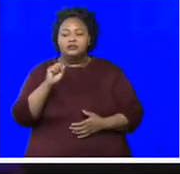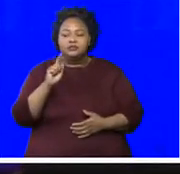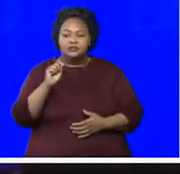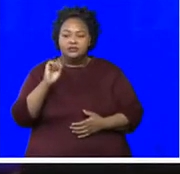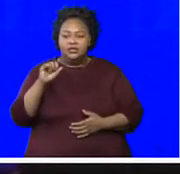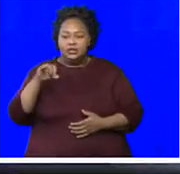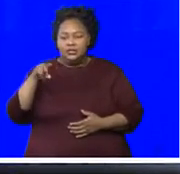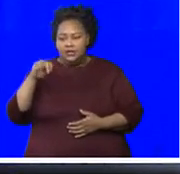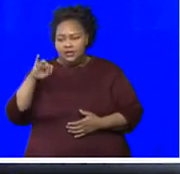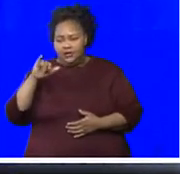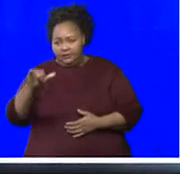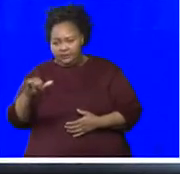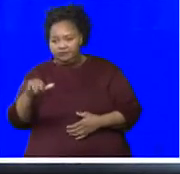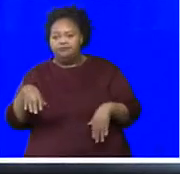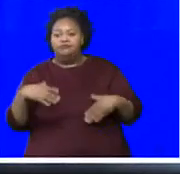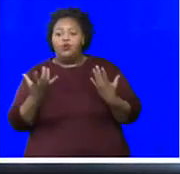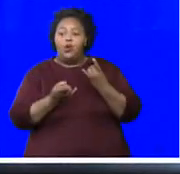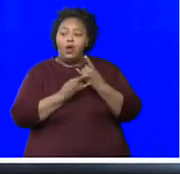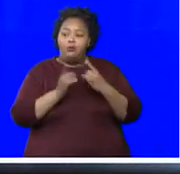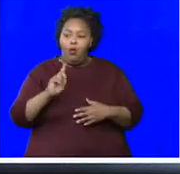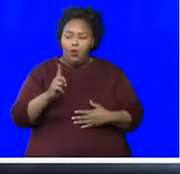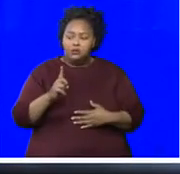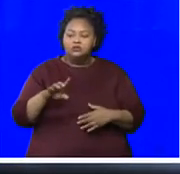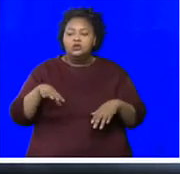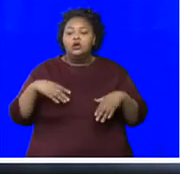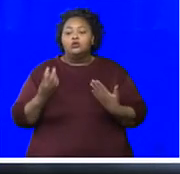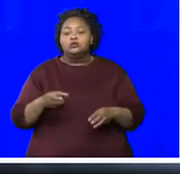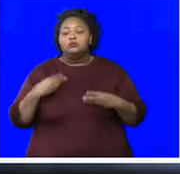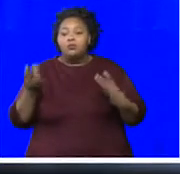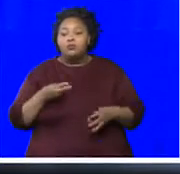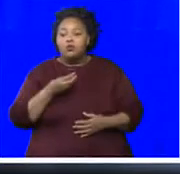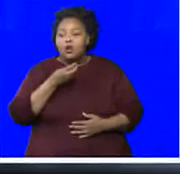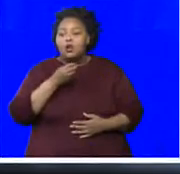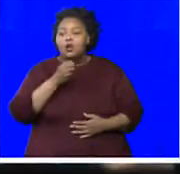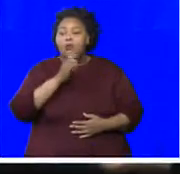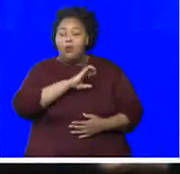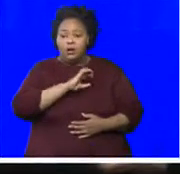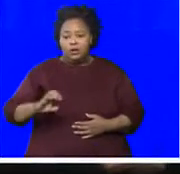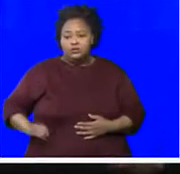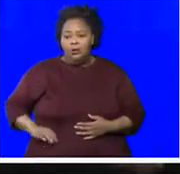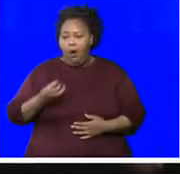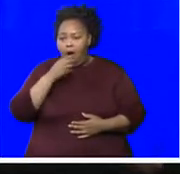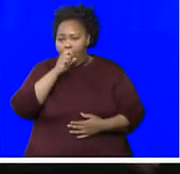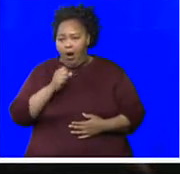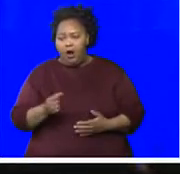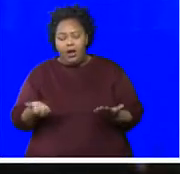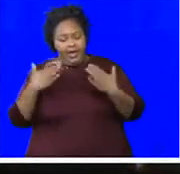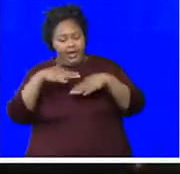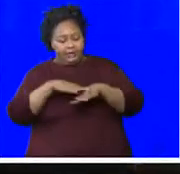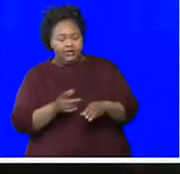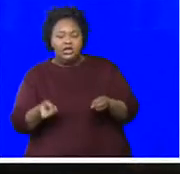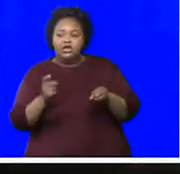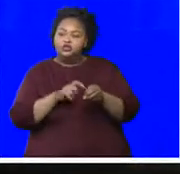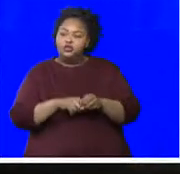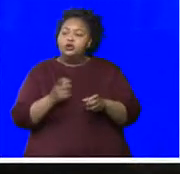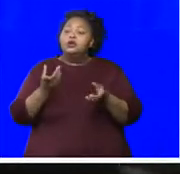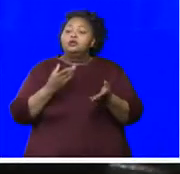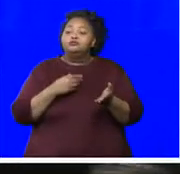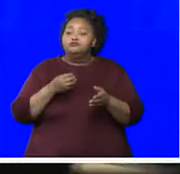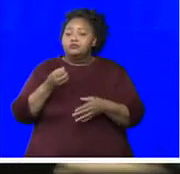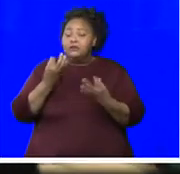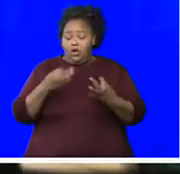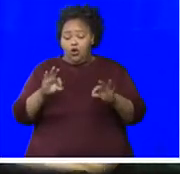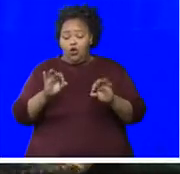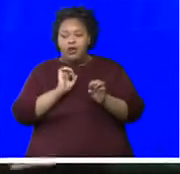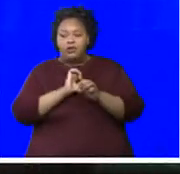Ufaka ligcozi ekutheni bahlabeleli bakhuthalele kudimaketha ngetindlela tesimanjemanje. Njengobe kude babe yingxenye yalo